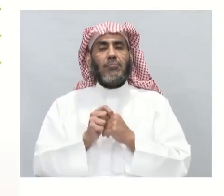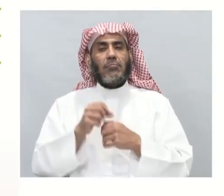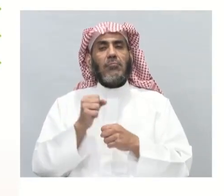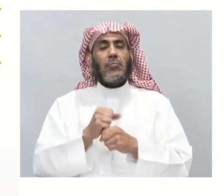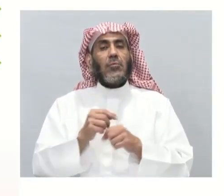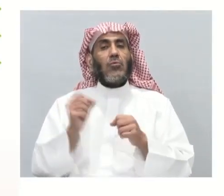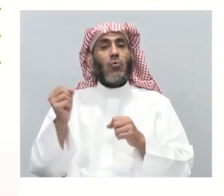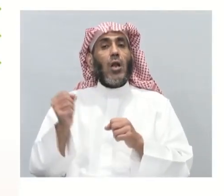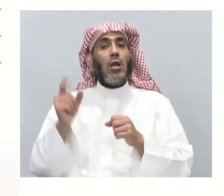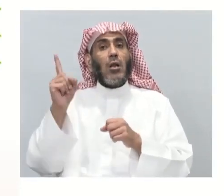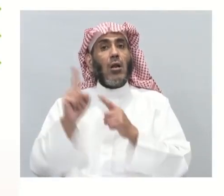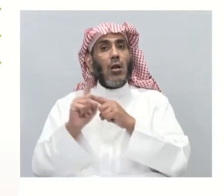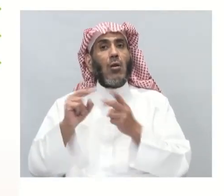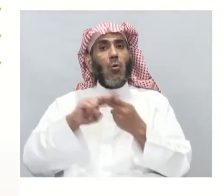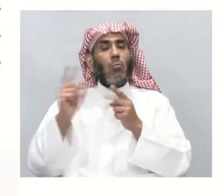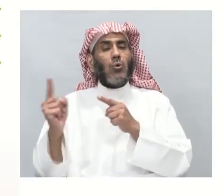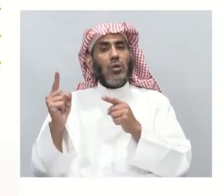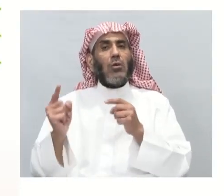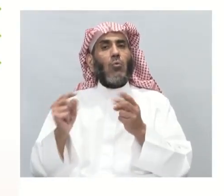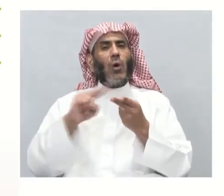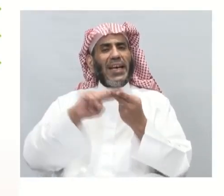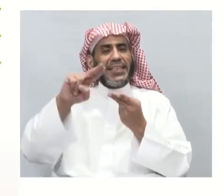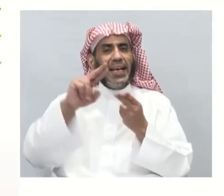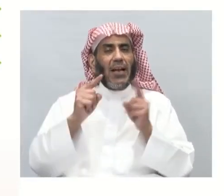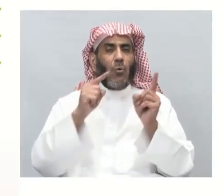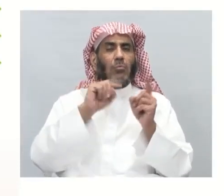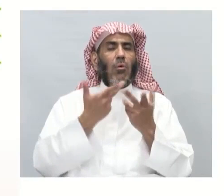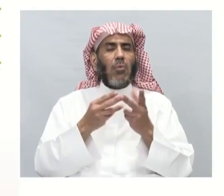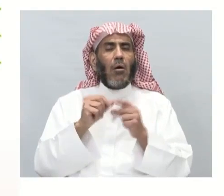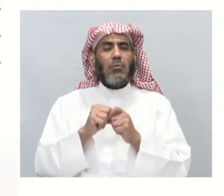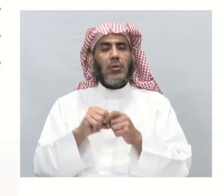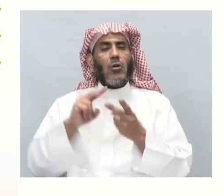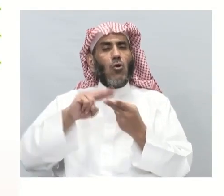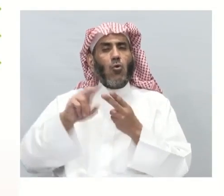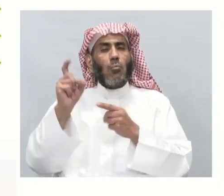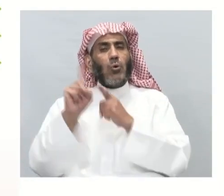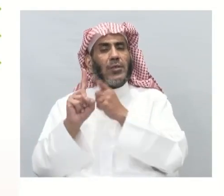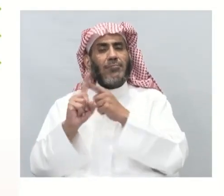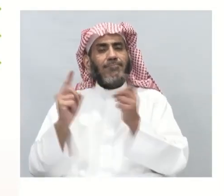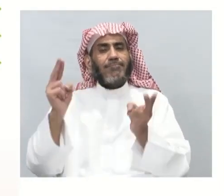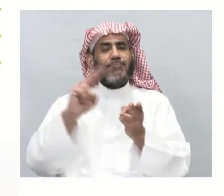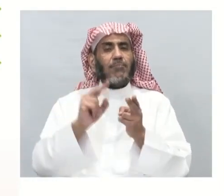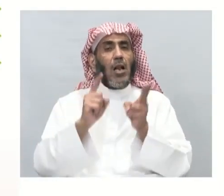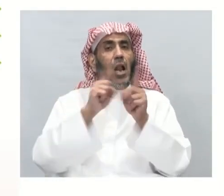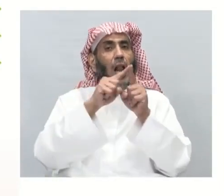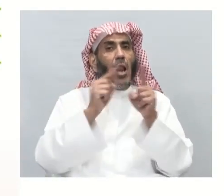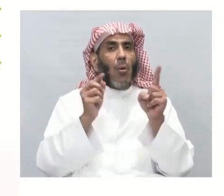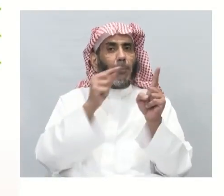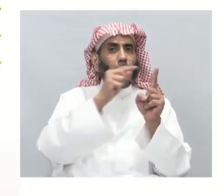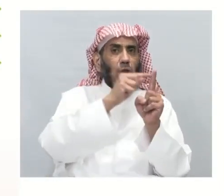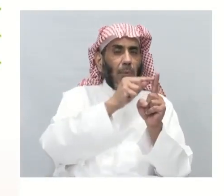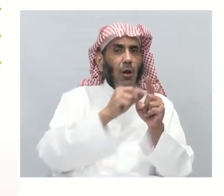بالمرسل استكمل انت هذه المكونات من خلال ما استعرضناه ما الذي تبقى غير المرسل عندنا المستقبل